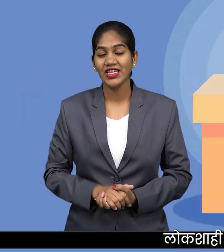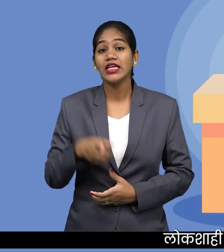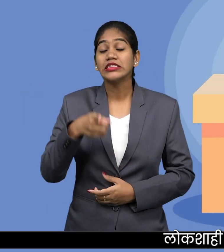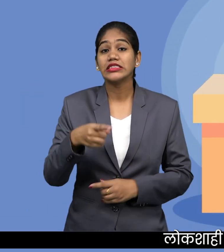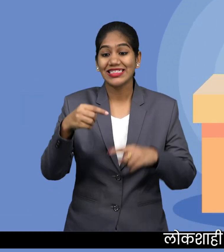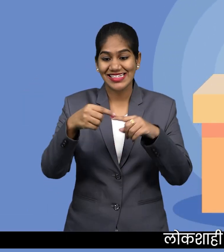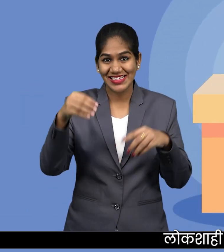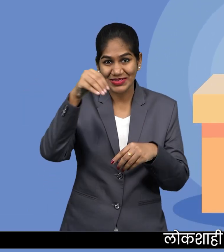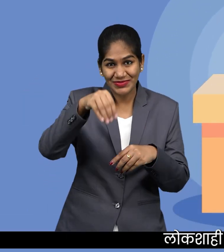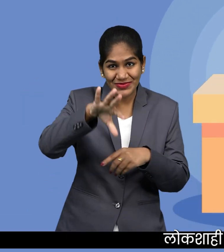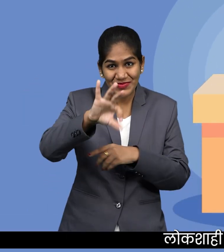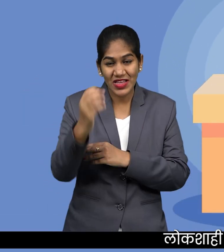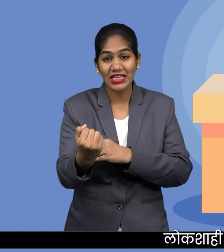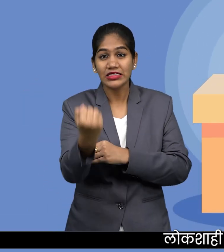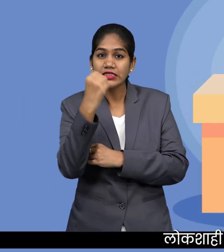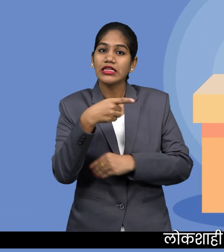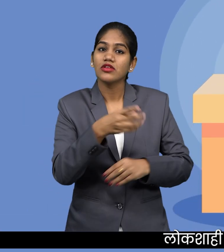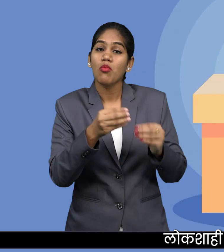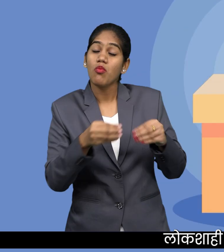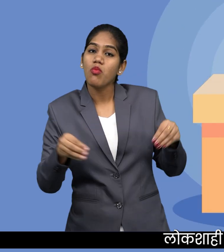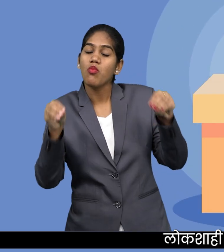लोकशाही म्हणजे केवळ मतदान नव्हे,